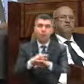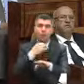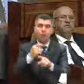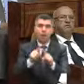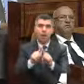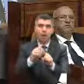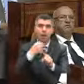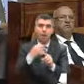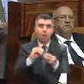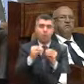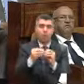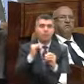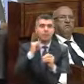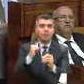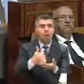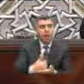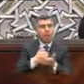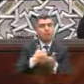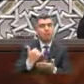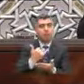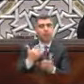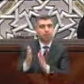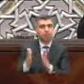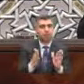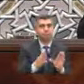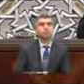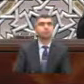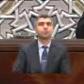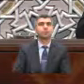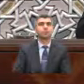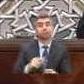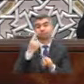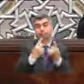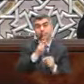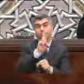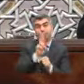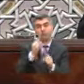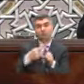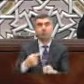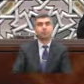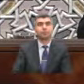تفكوا هذا المشكل ديال الماء. وشكرا. شكرا سيد النائب. هل هناك من تعقيبات اضافيه؟